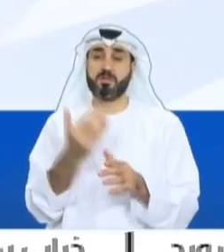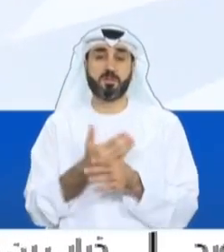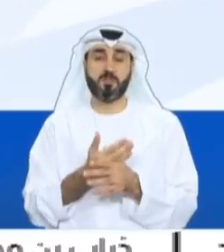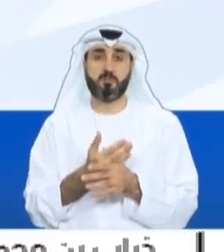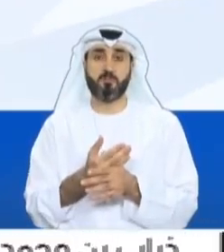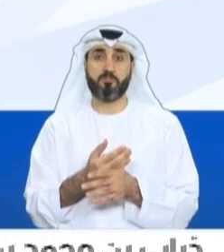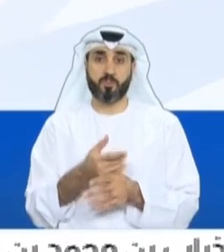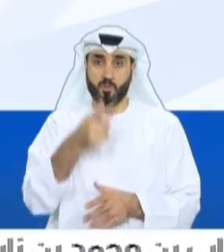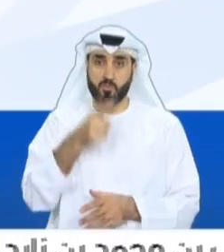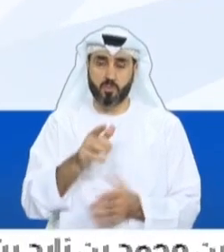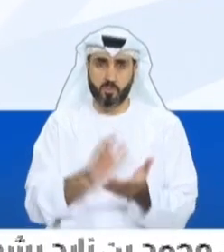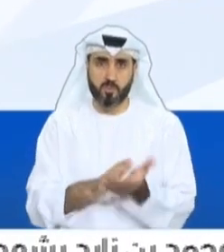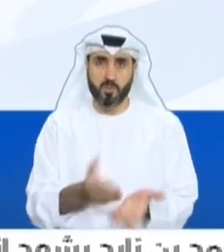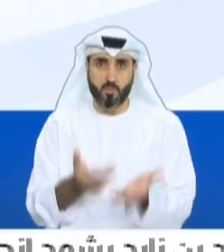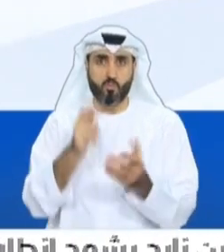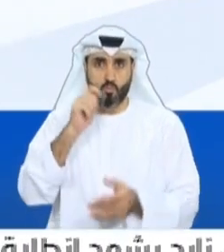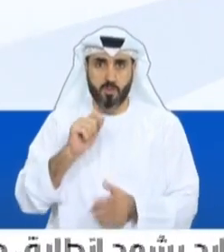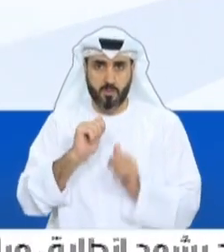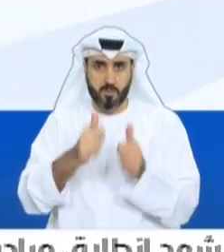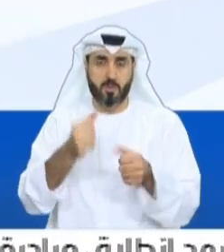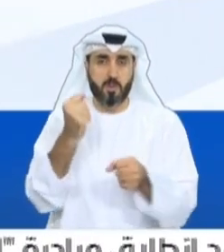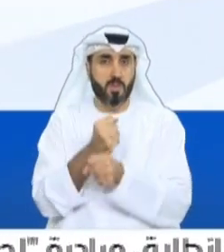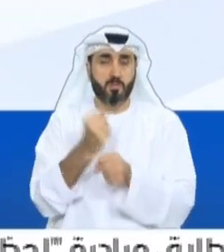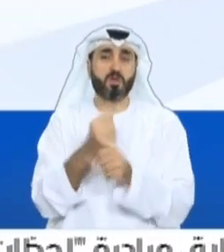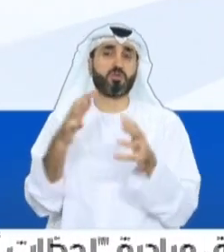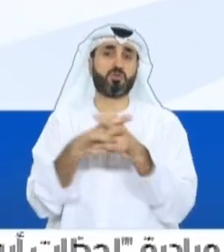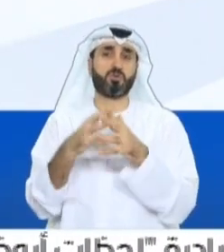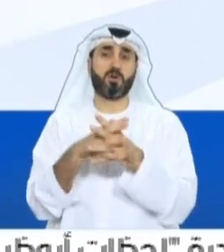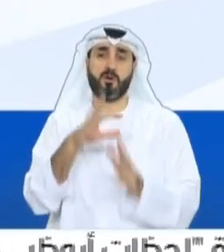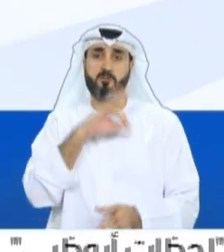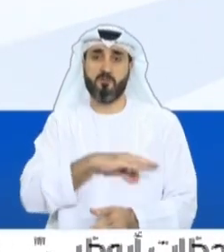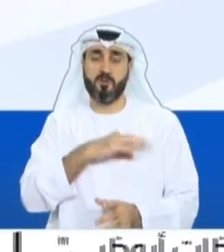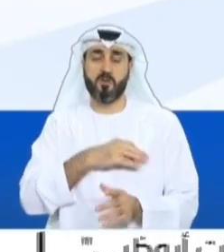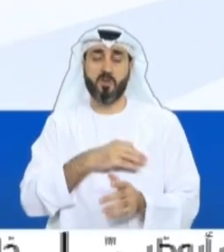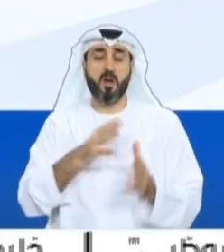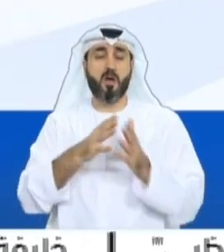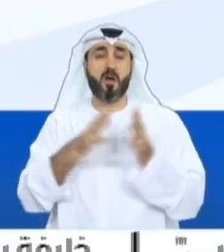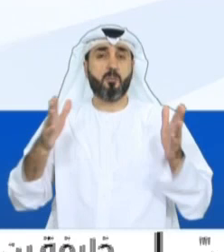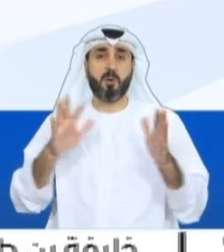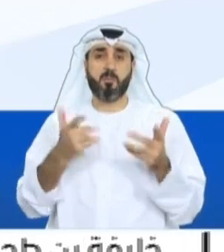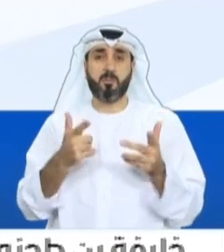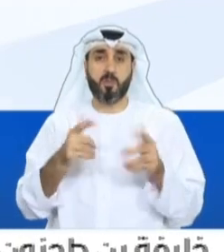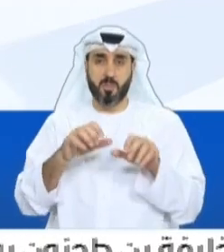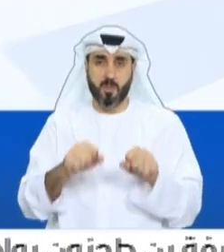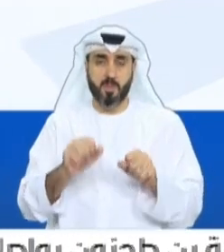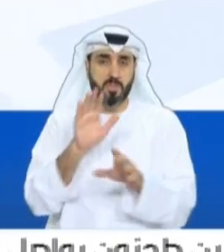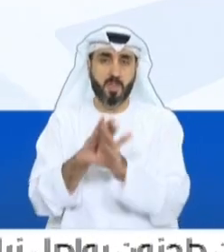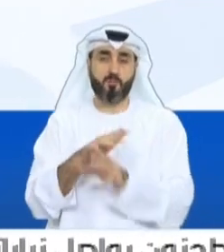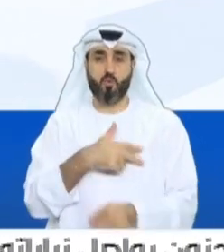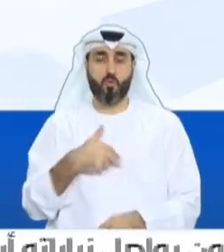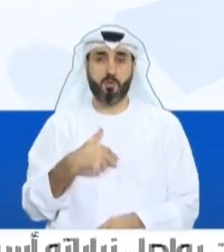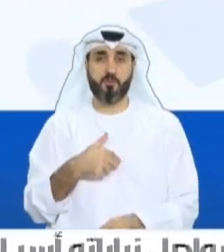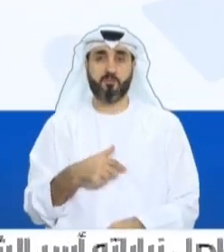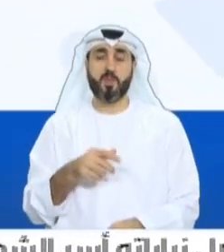اللي بذكرها تشجيع المواطن على دخول ميدان القطاع الخاص والاستفادة من أكبر مستوى ممكن من التمكين والدعم الحكومي.